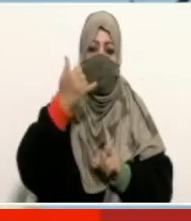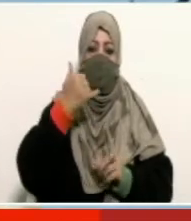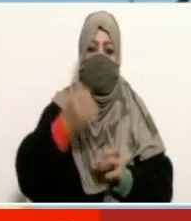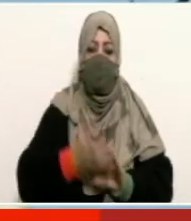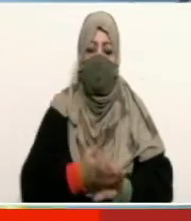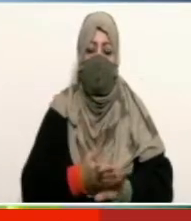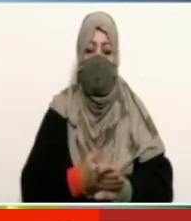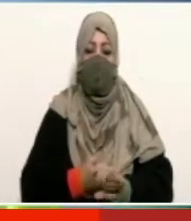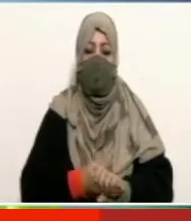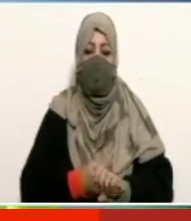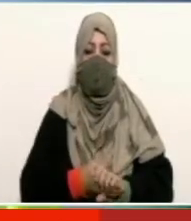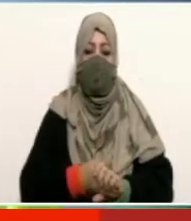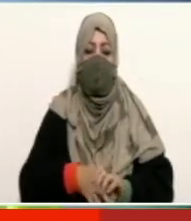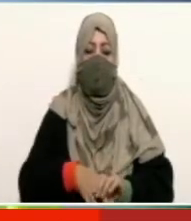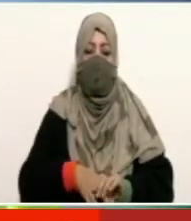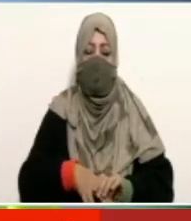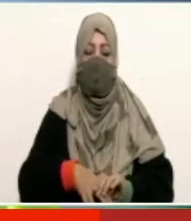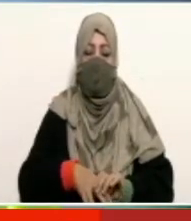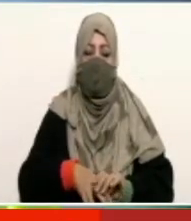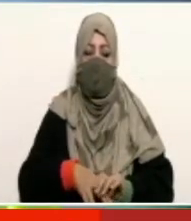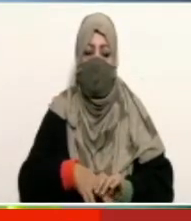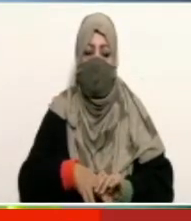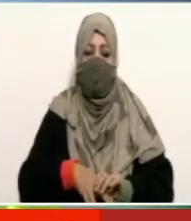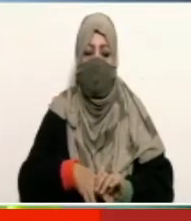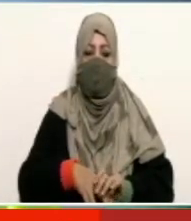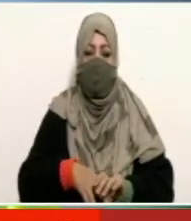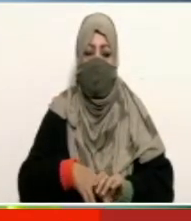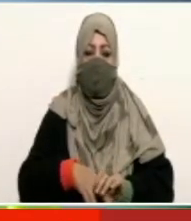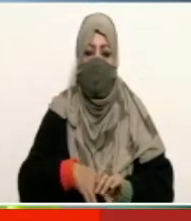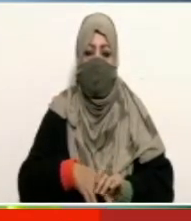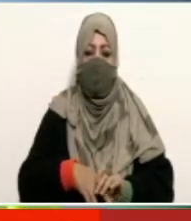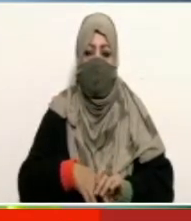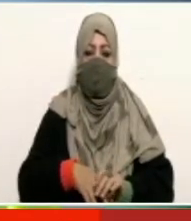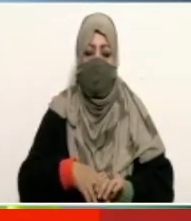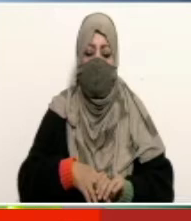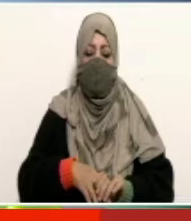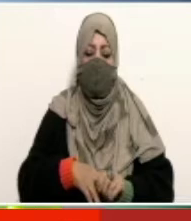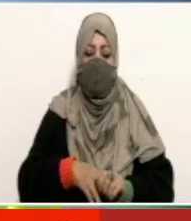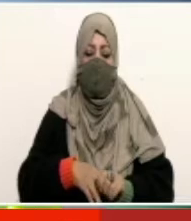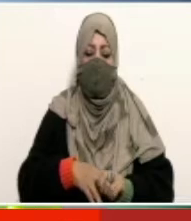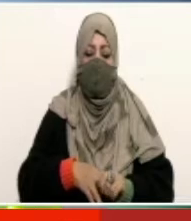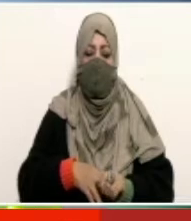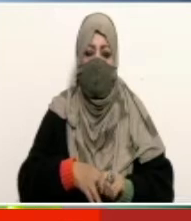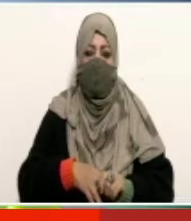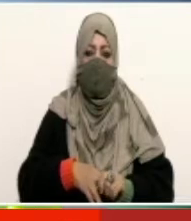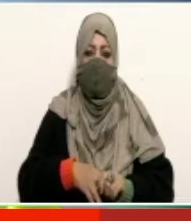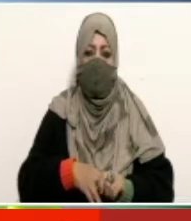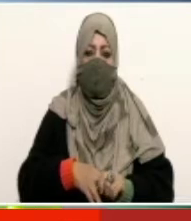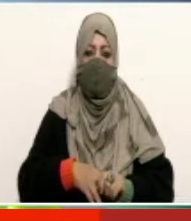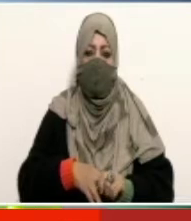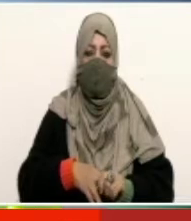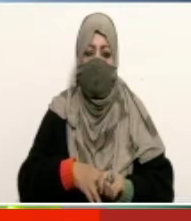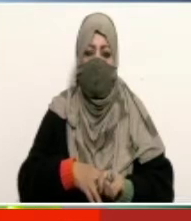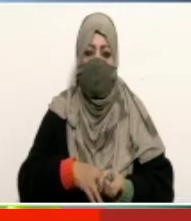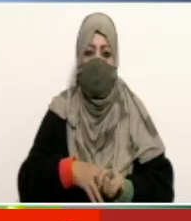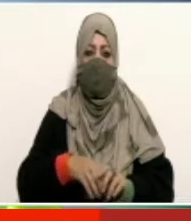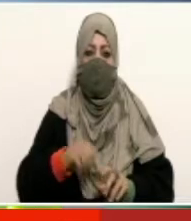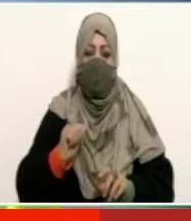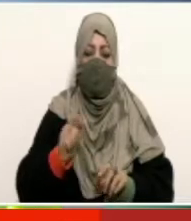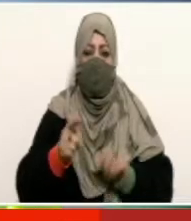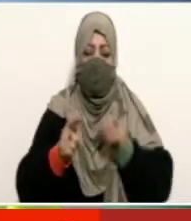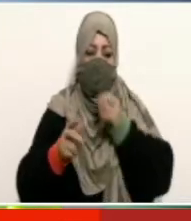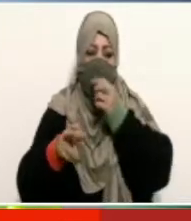قطع الاتصال. إذن عندنا سؤال الأخ محمد من مزدة.